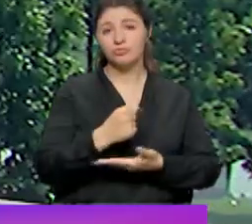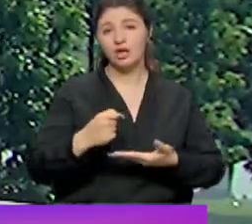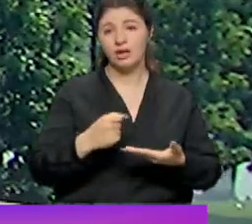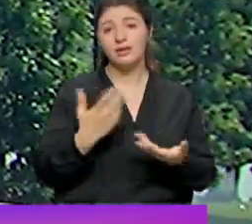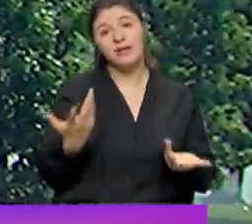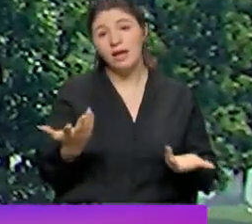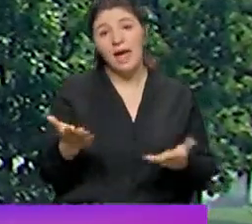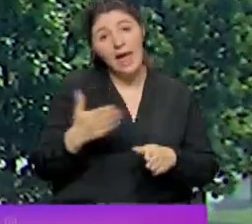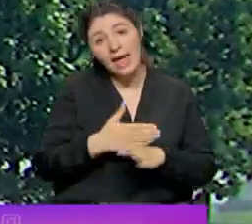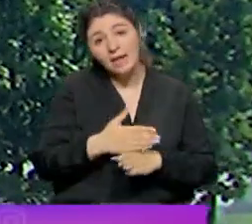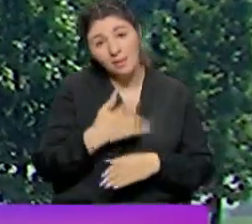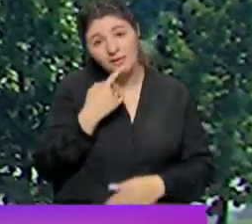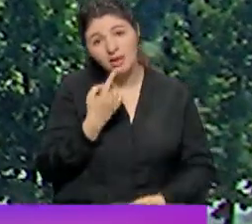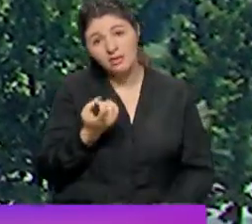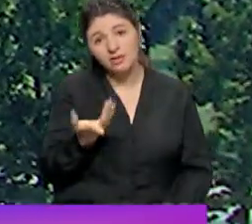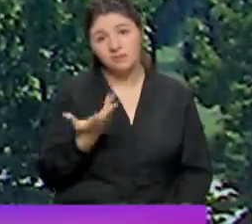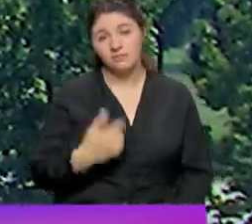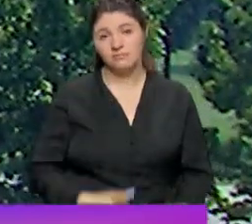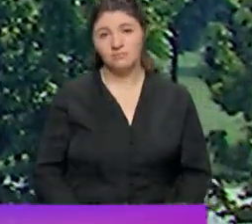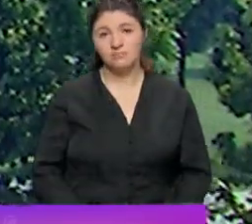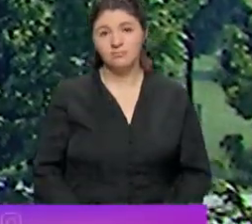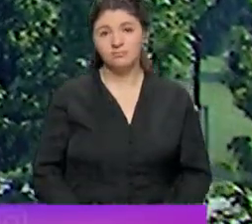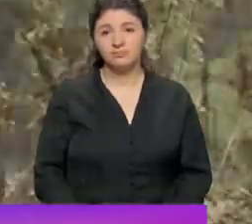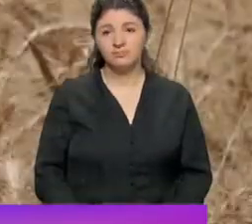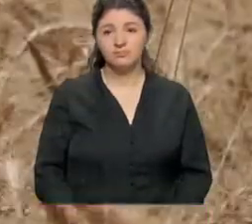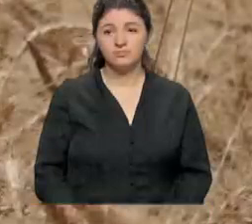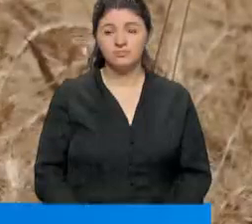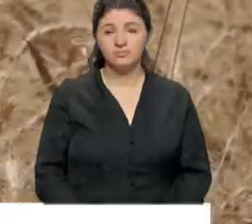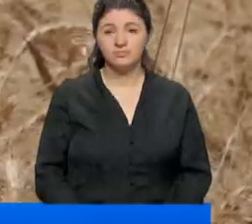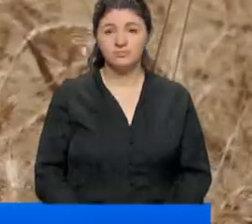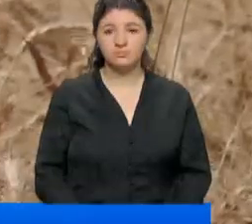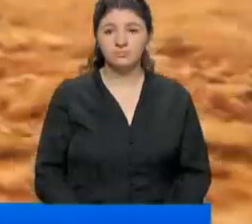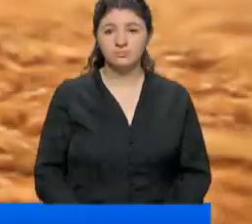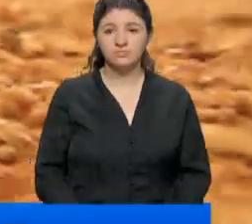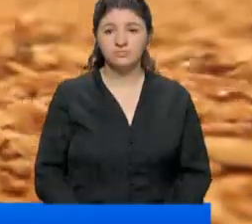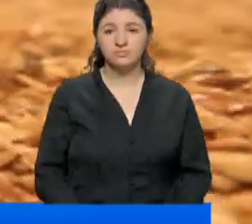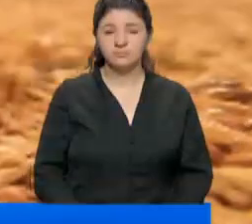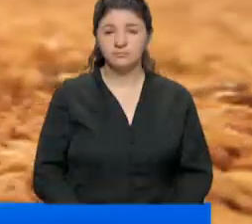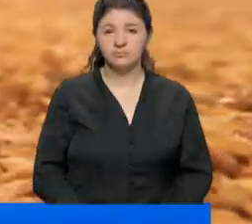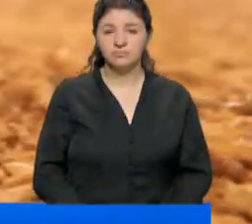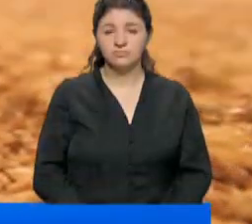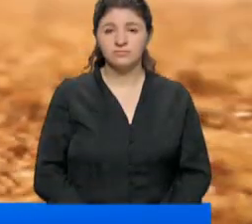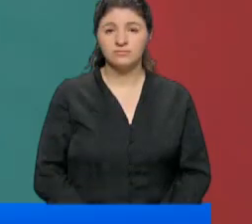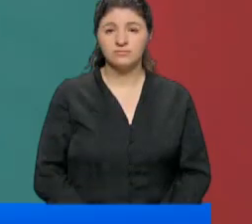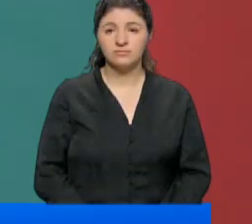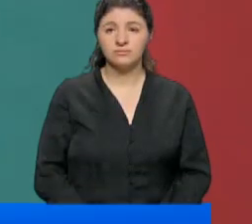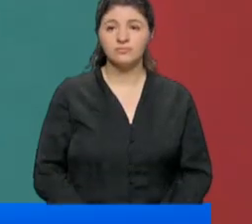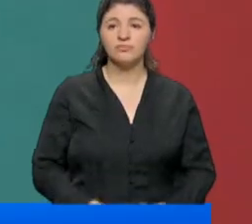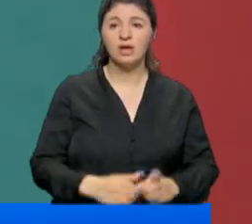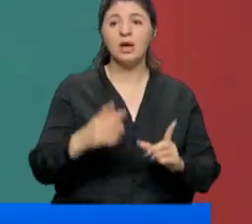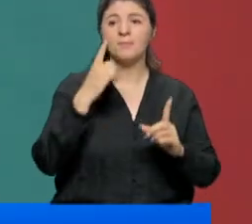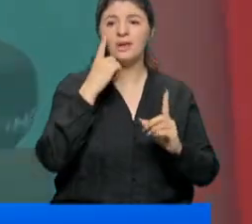yani ekmek dedik abone ol abone ol en